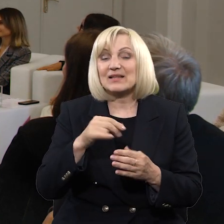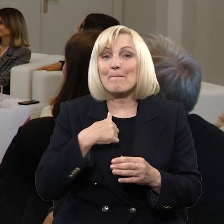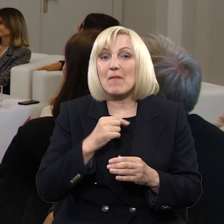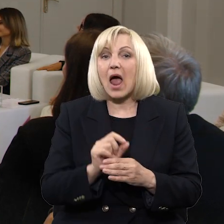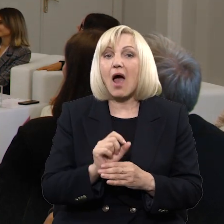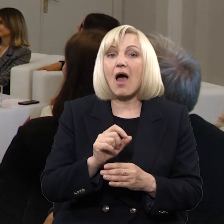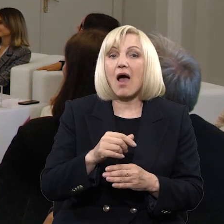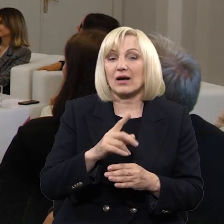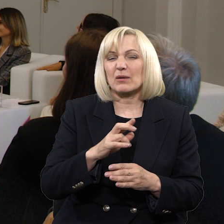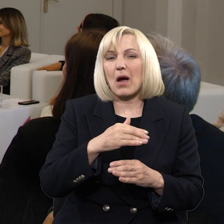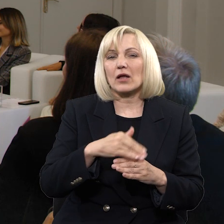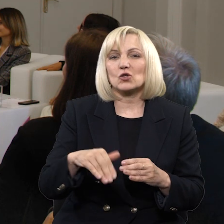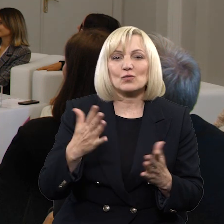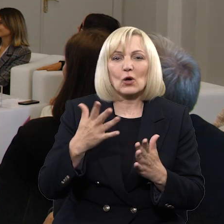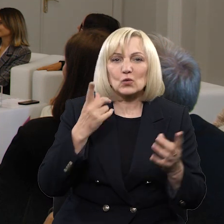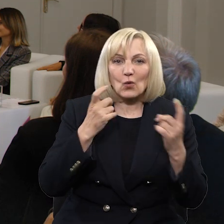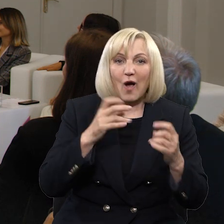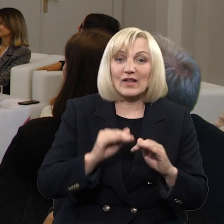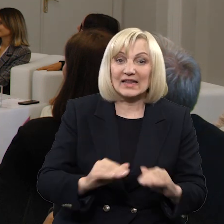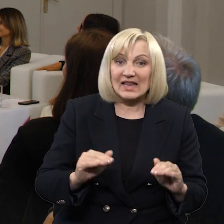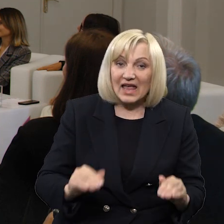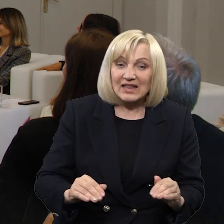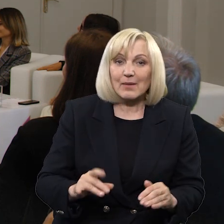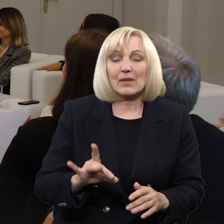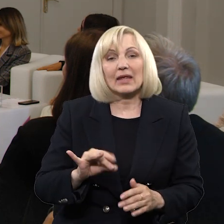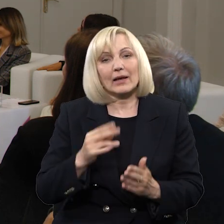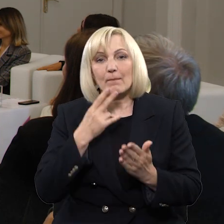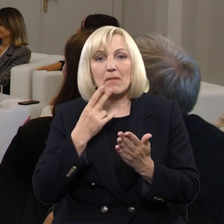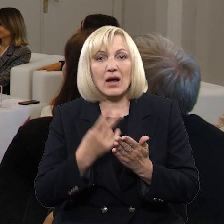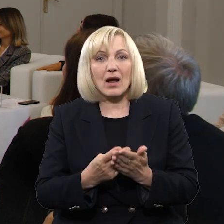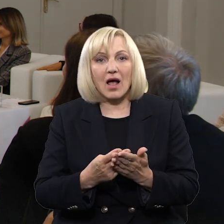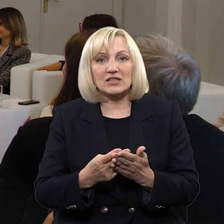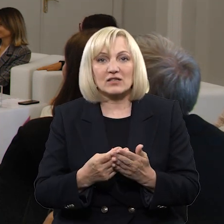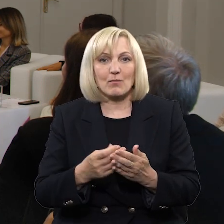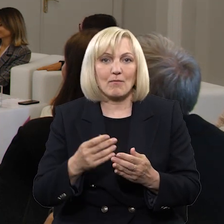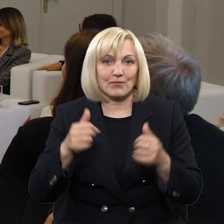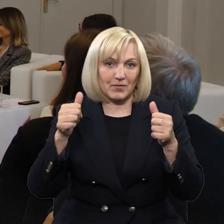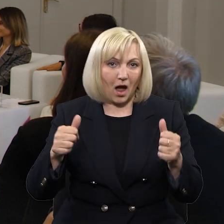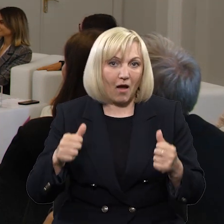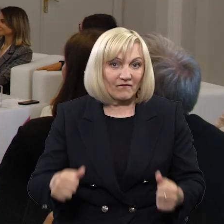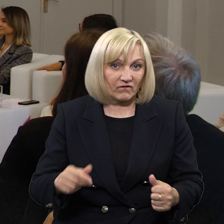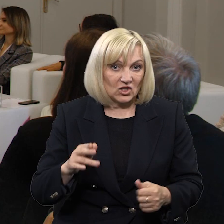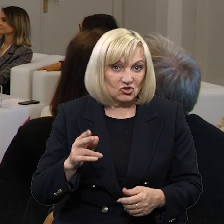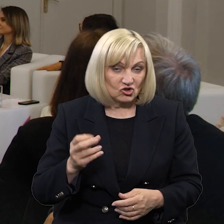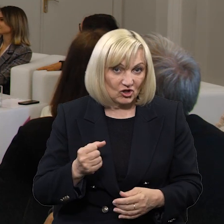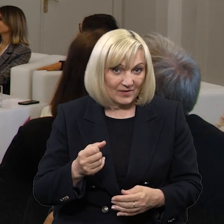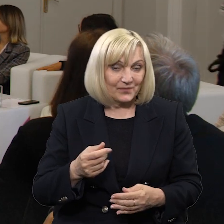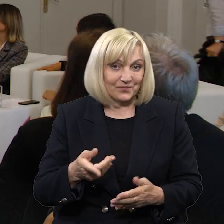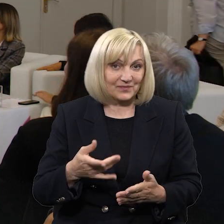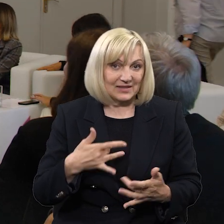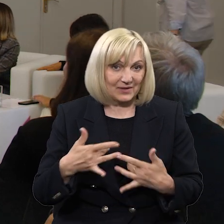адресуем какую-то информацию детям Или показываем афишу театральных спектаклей